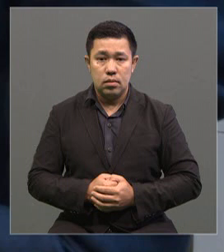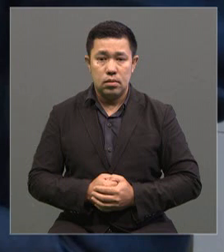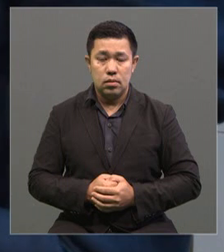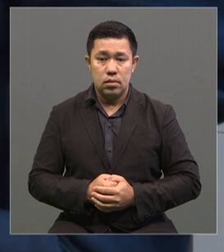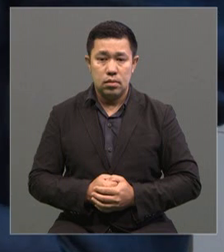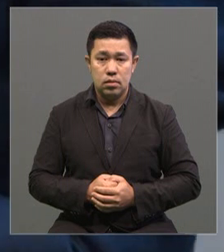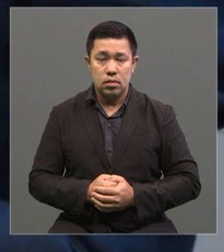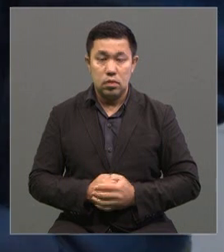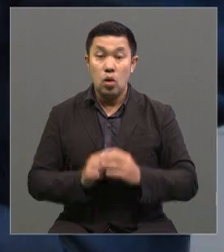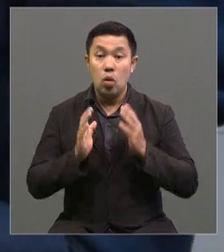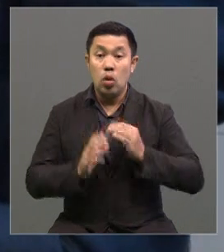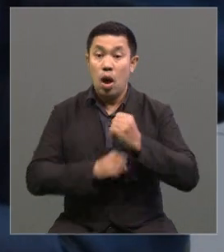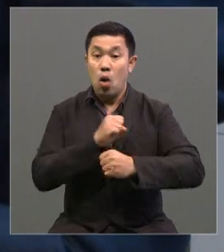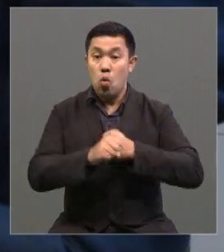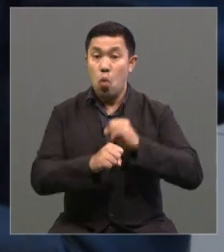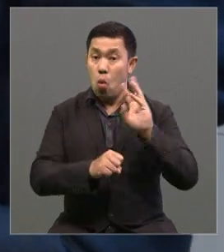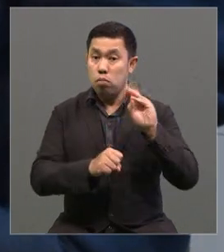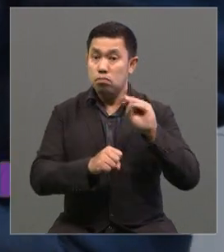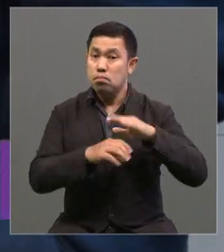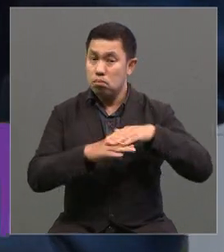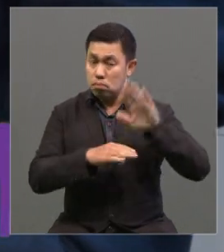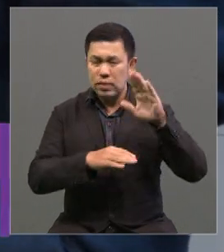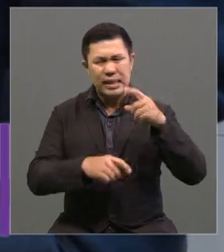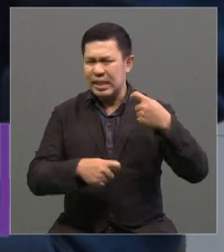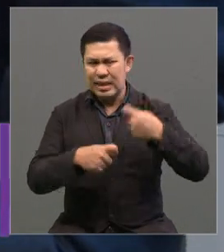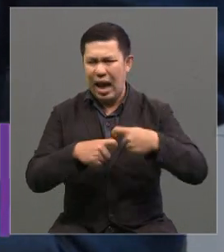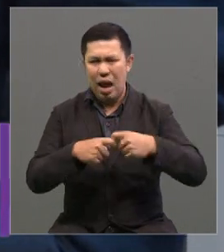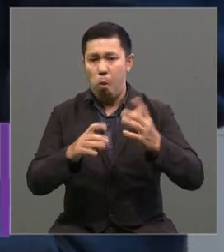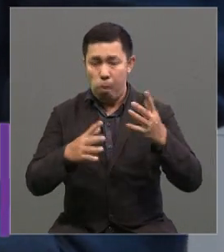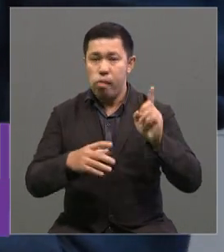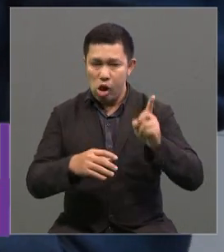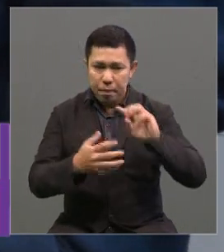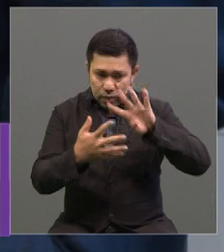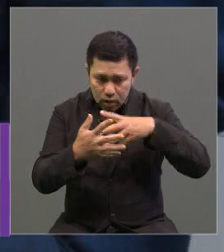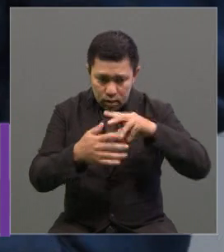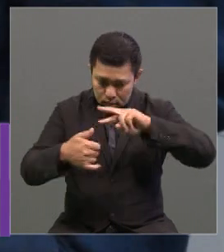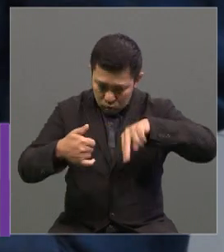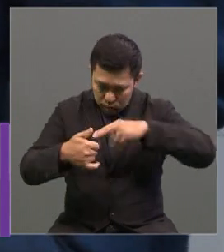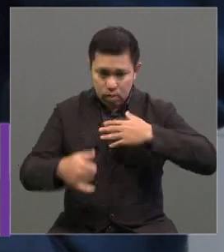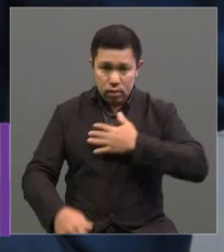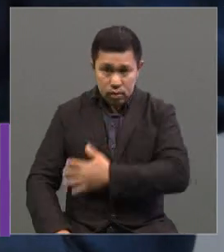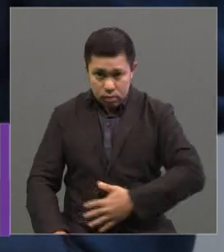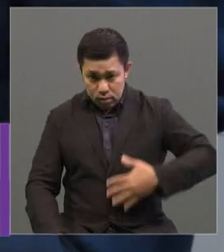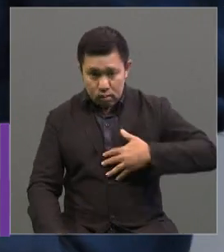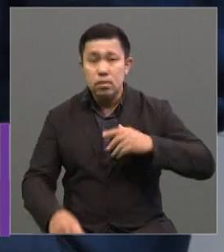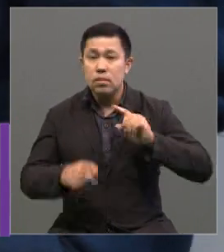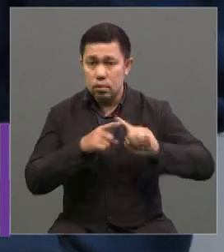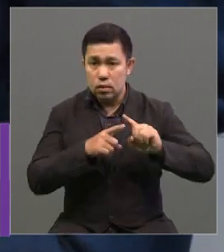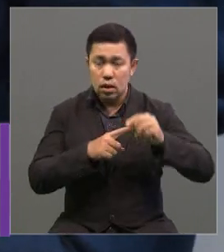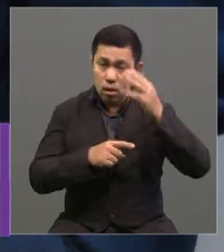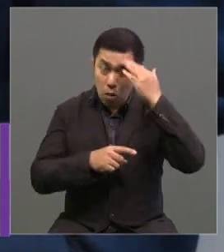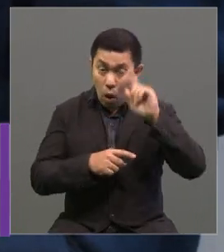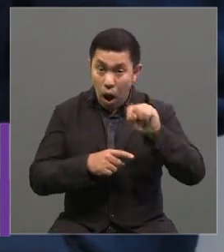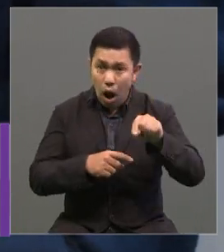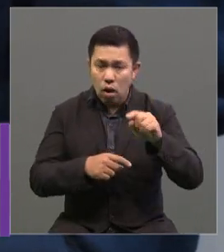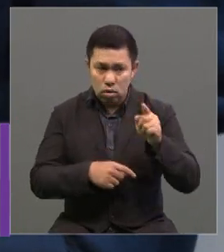ส่วนคนอายุเกิน60เนี่ยเรื่องนี้ผมคิดว่าเป็นเรื่องไม่ยากอาจจะต้องมีมาตรการตรวจสุขภาพอะไรบ้างบางอย่างเพื่อที่จะ